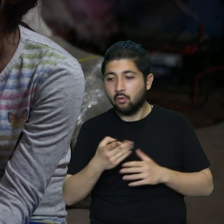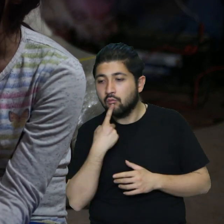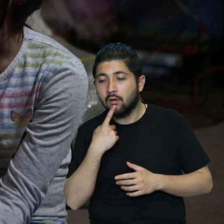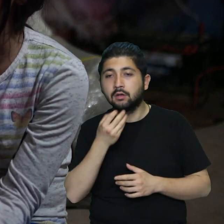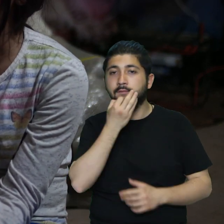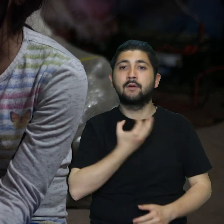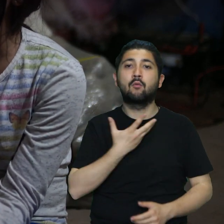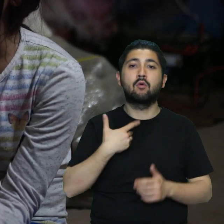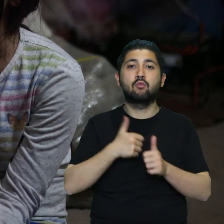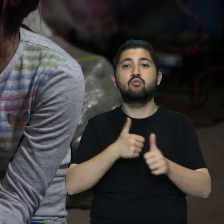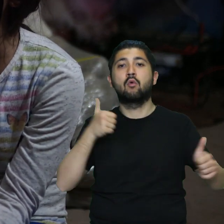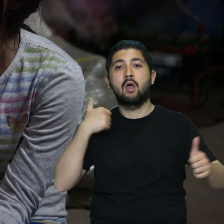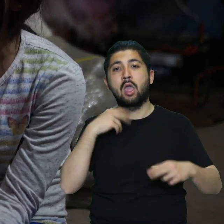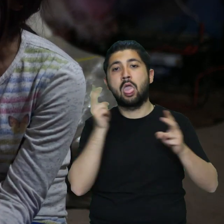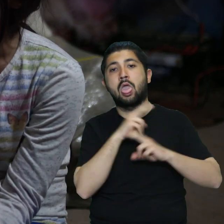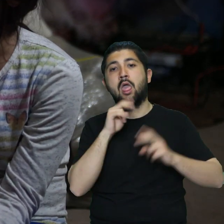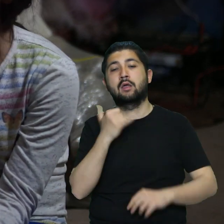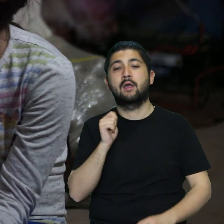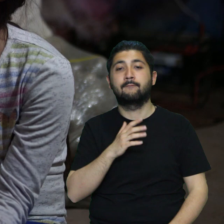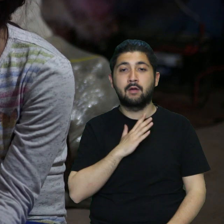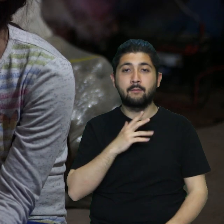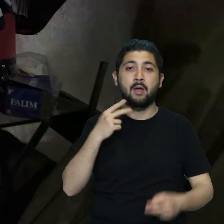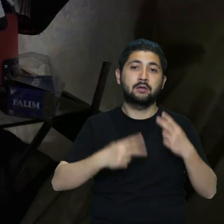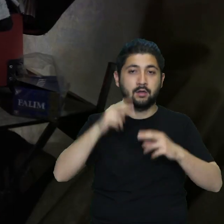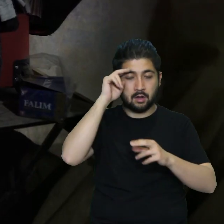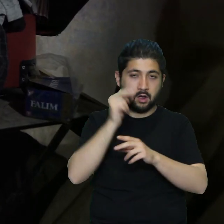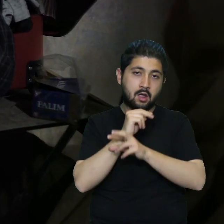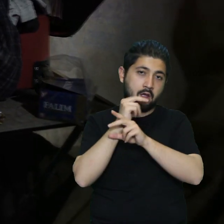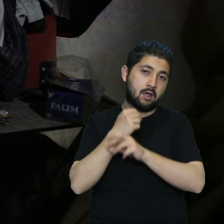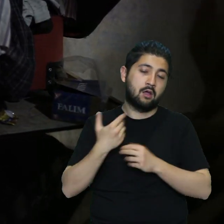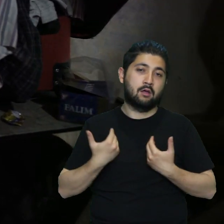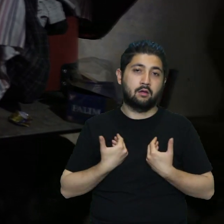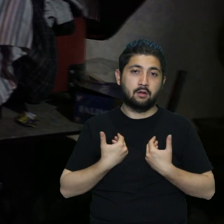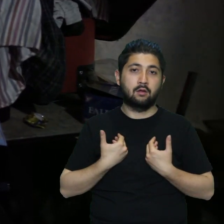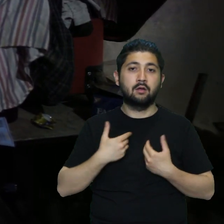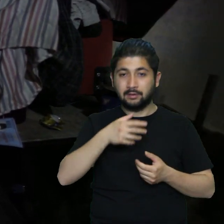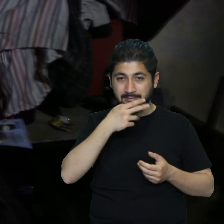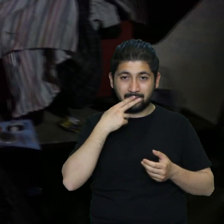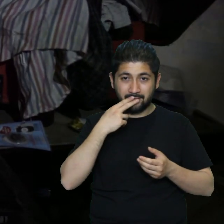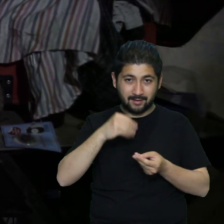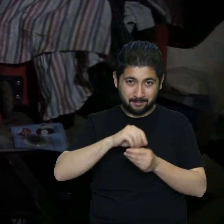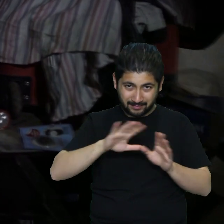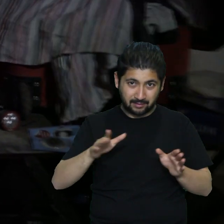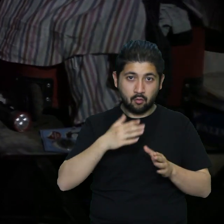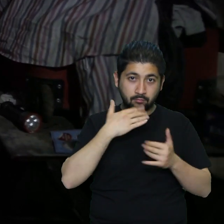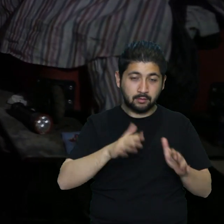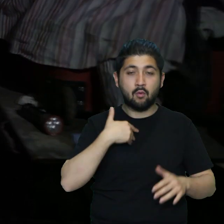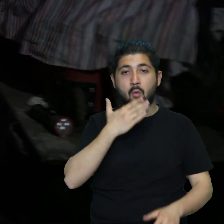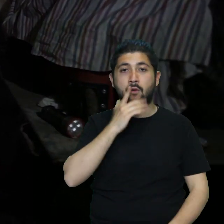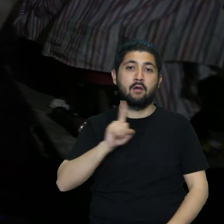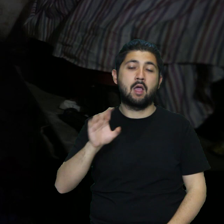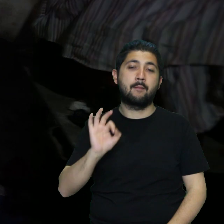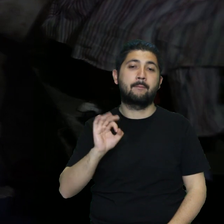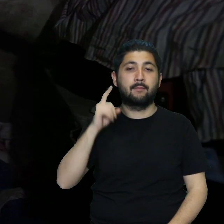giremiyorum. Uzaklardan giriyorum. Bazen hayal kuruyorum. Tütünü bitirip okula gittiğimi kuruyorum